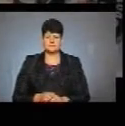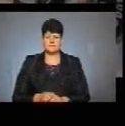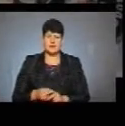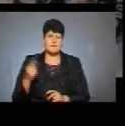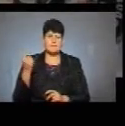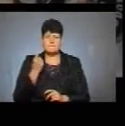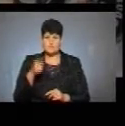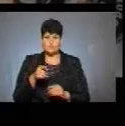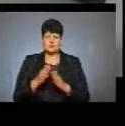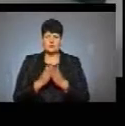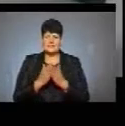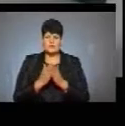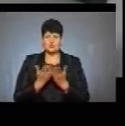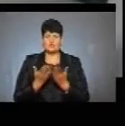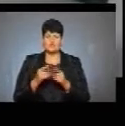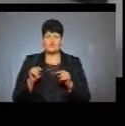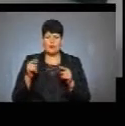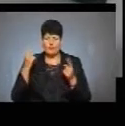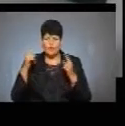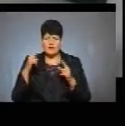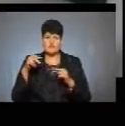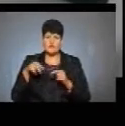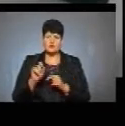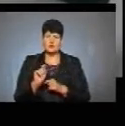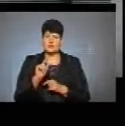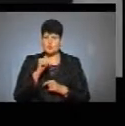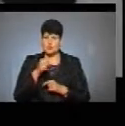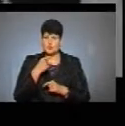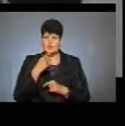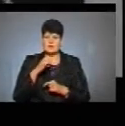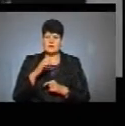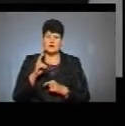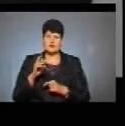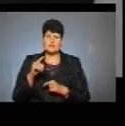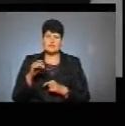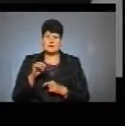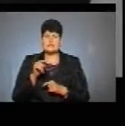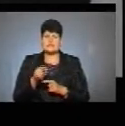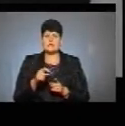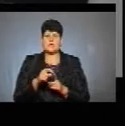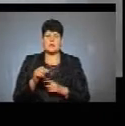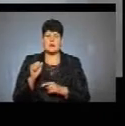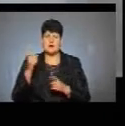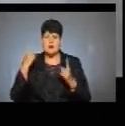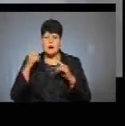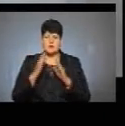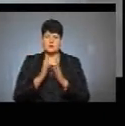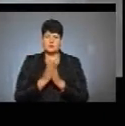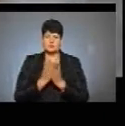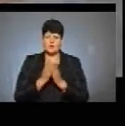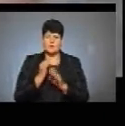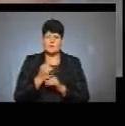Першу таку книжку бібліотекарі створили у 2011 році, каже Світлана Козелко. За її словами, артбук виготовляють в